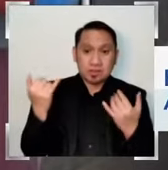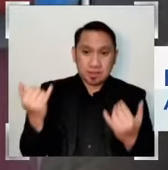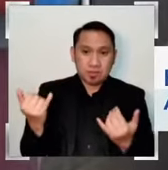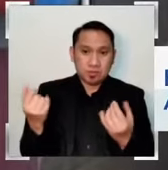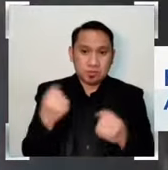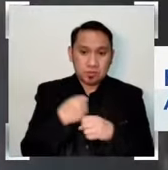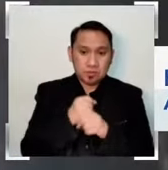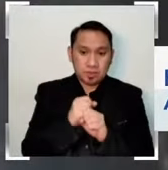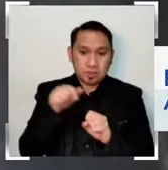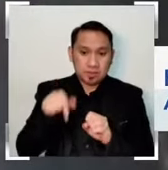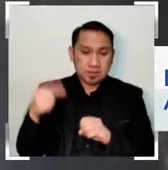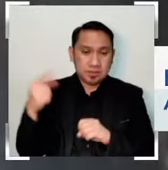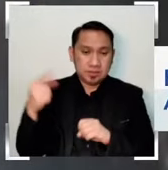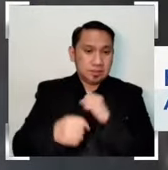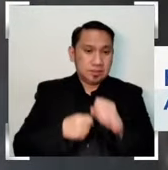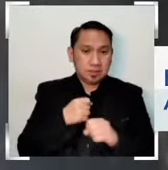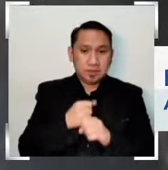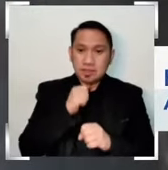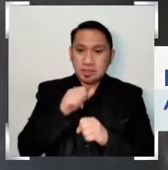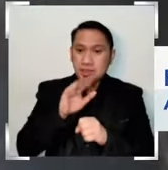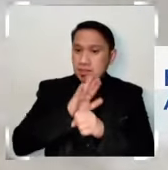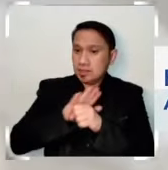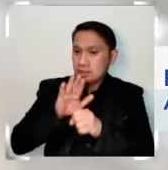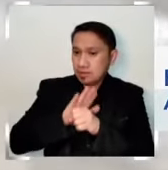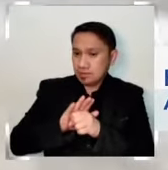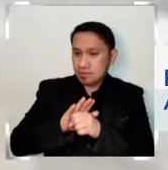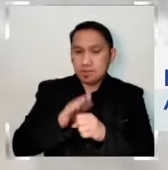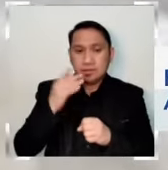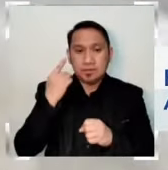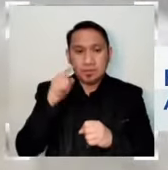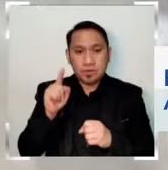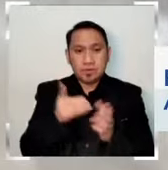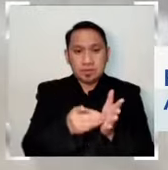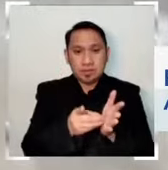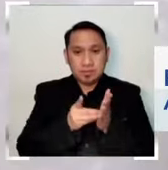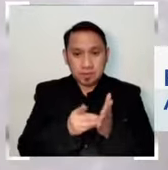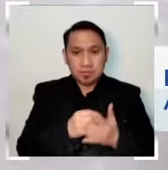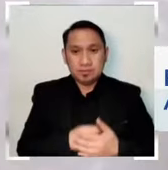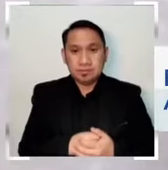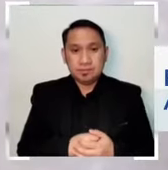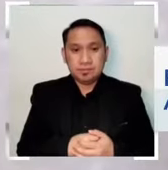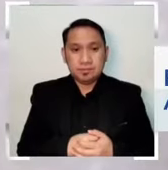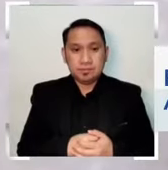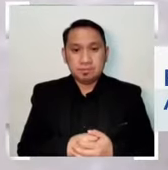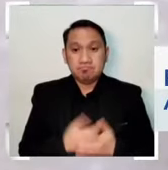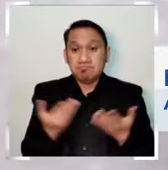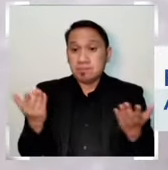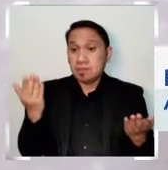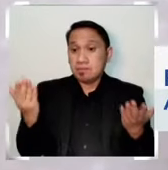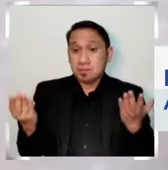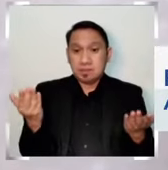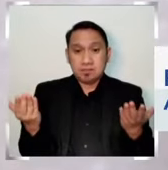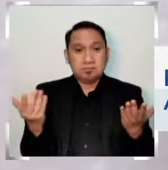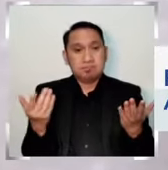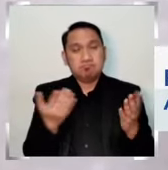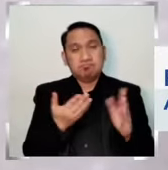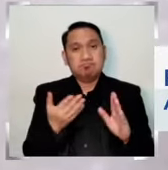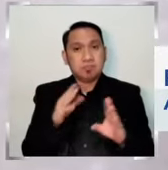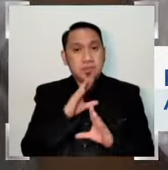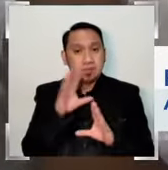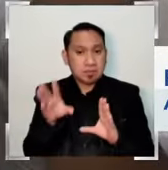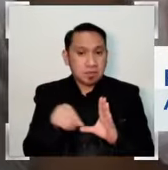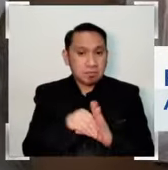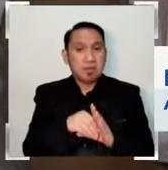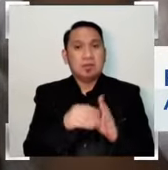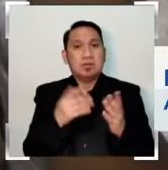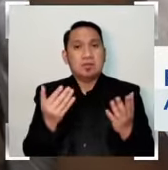taon, hindi raw sasapat sa inaasahang demand. This will cover supposedly from now until we